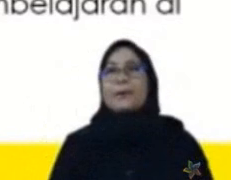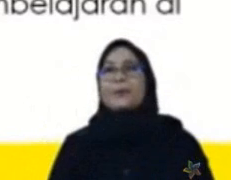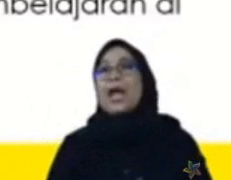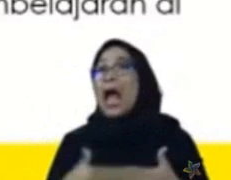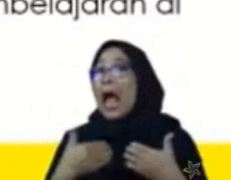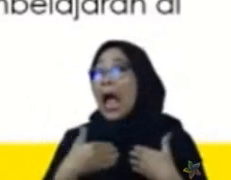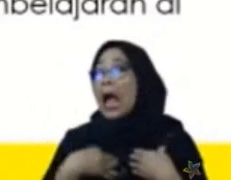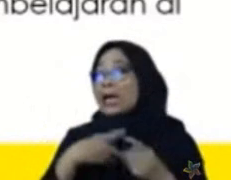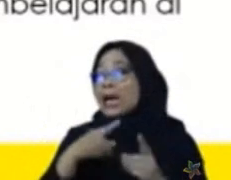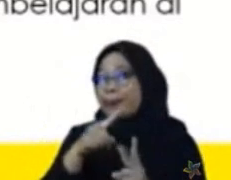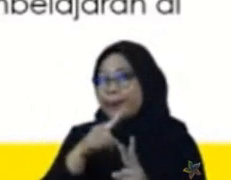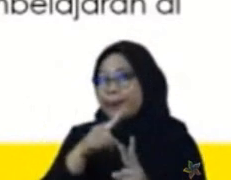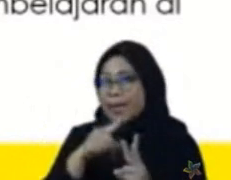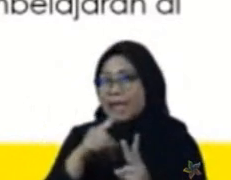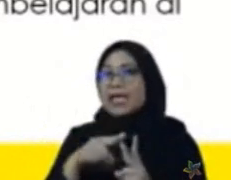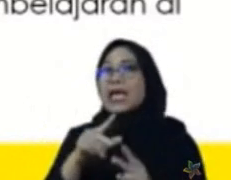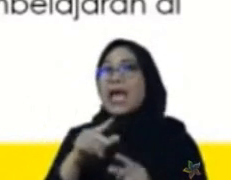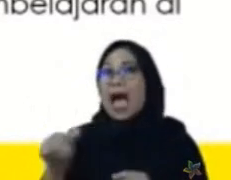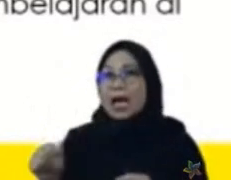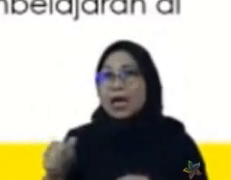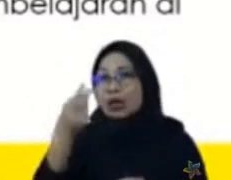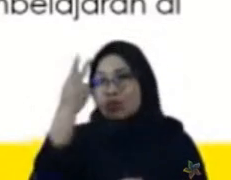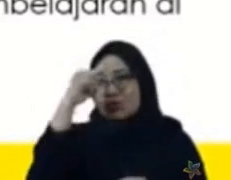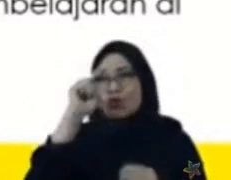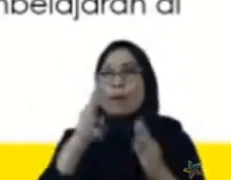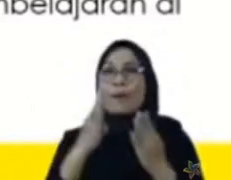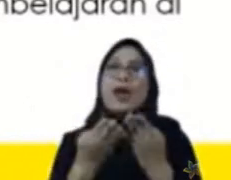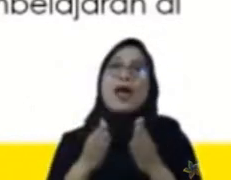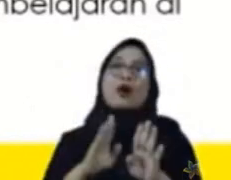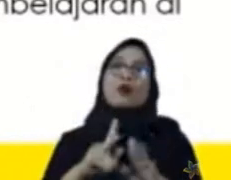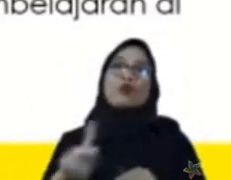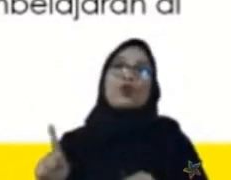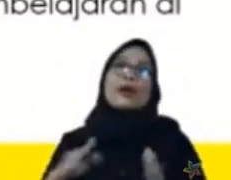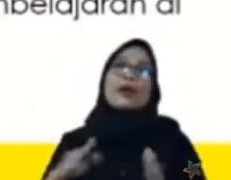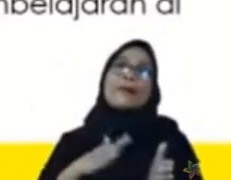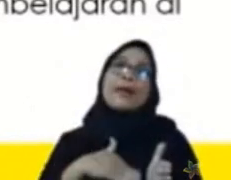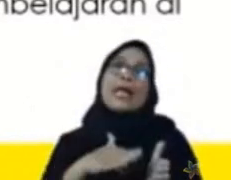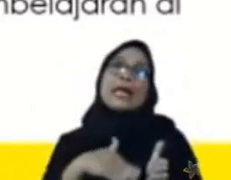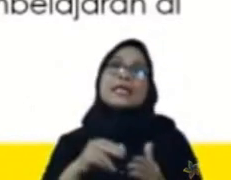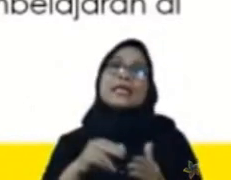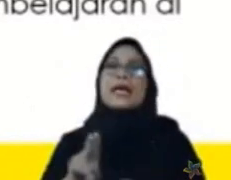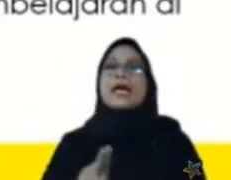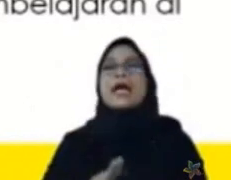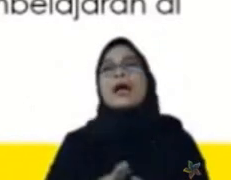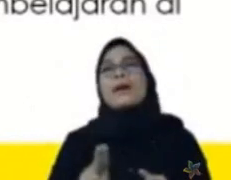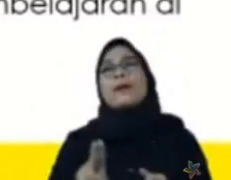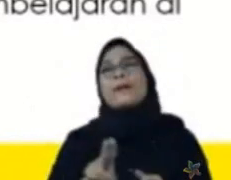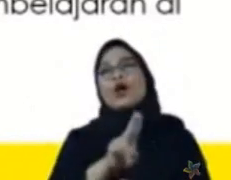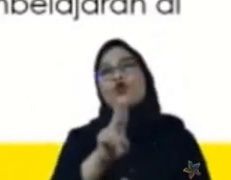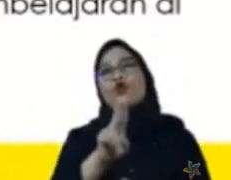melakukan pembelajaran menggunakan